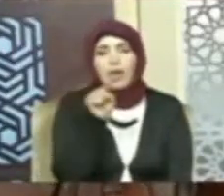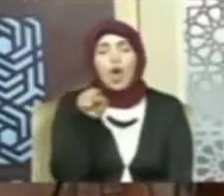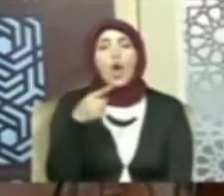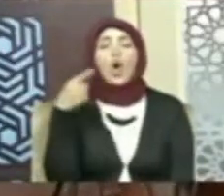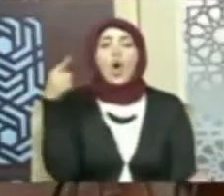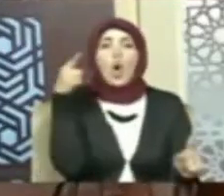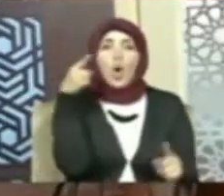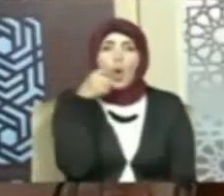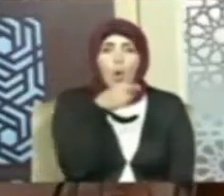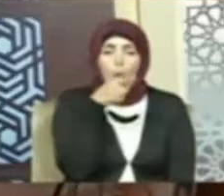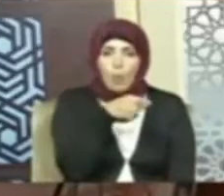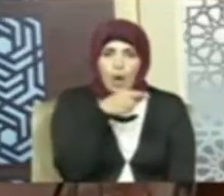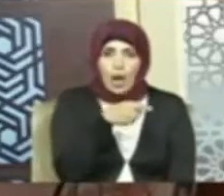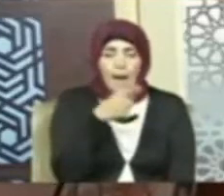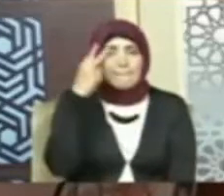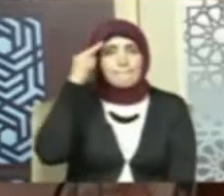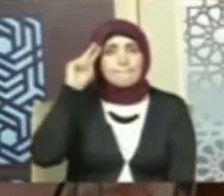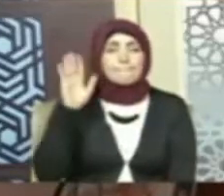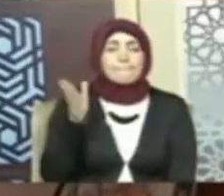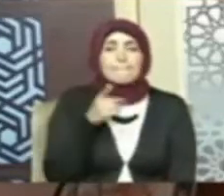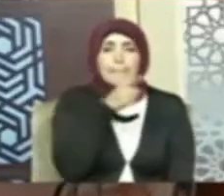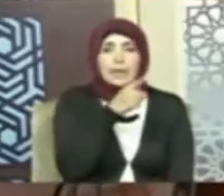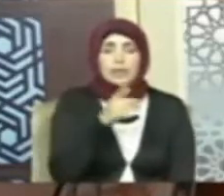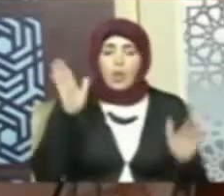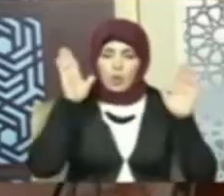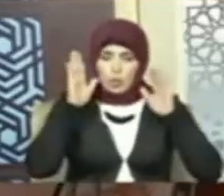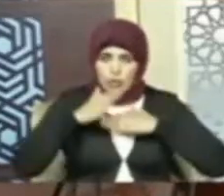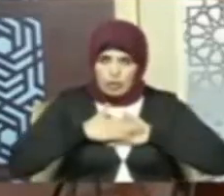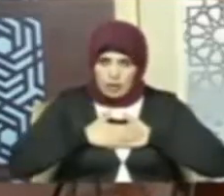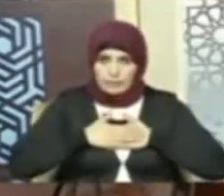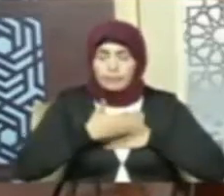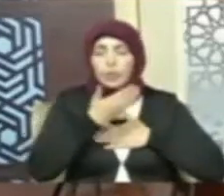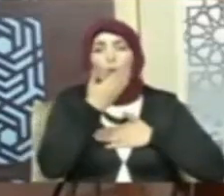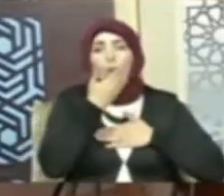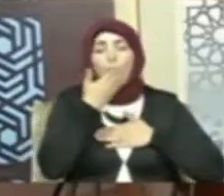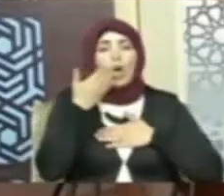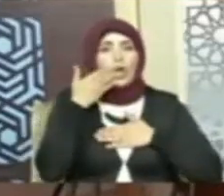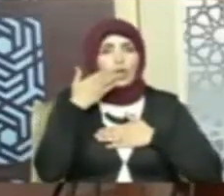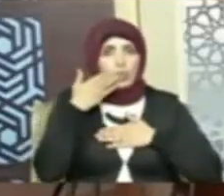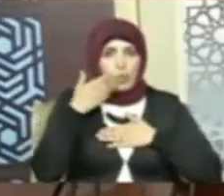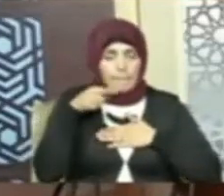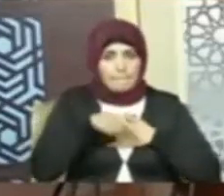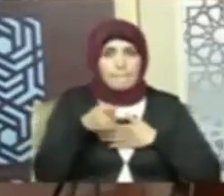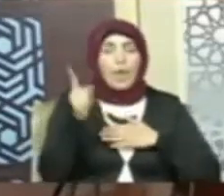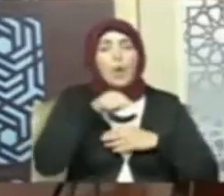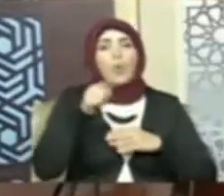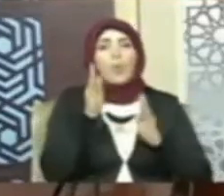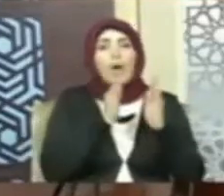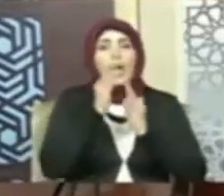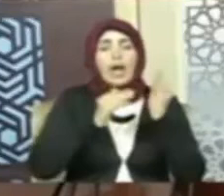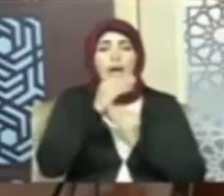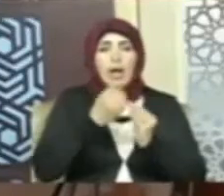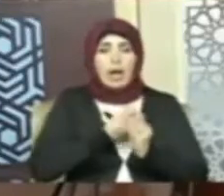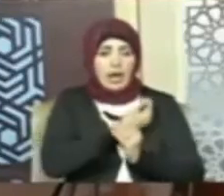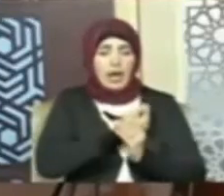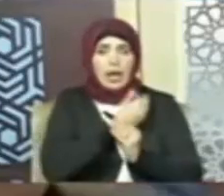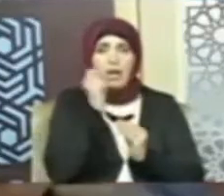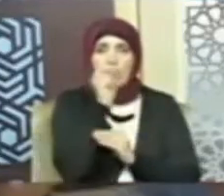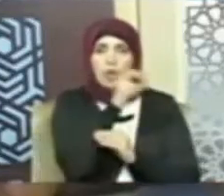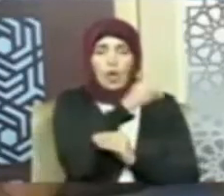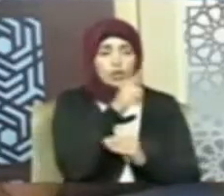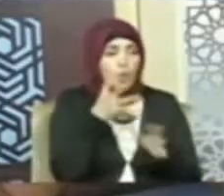هو من يصلي ويصوم ويحج ويخاف